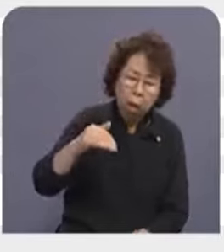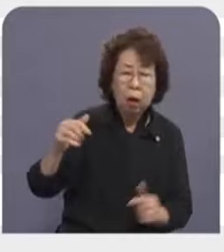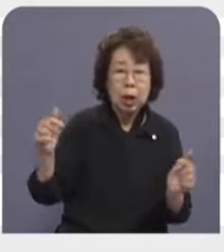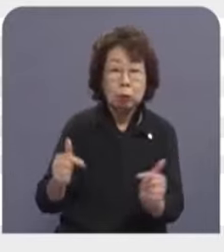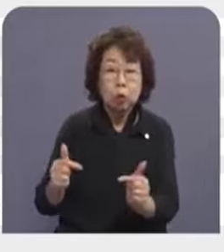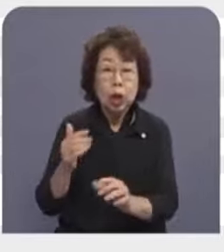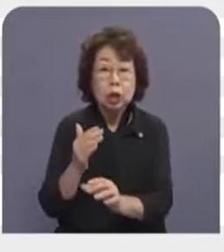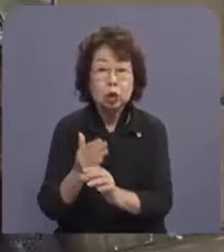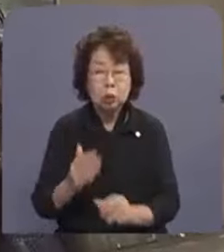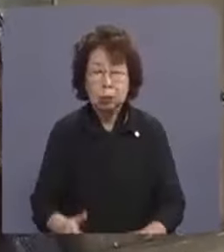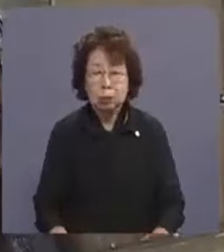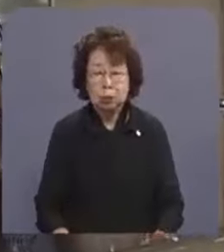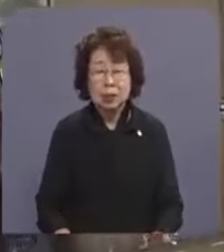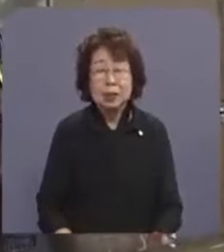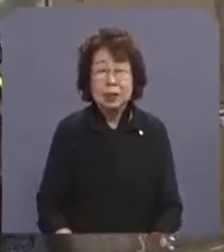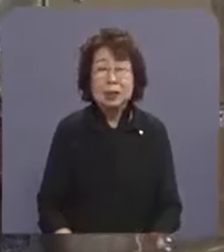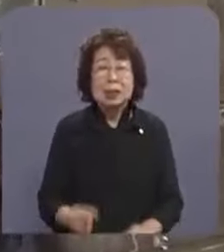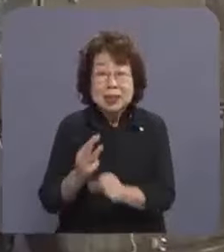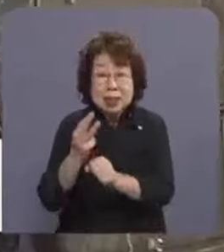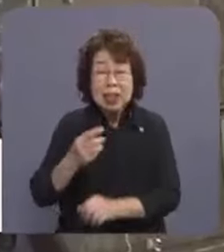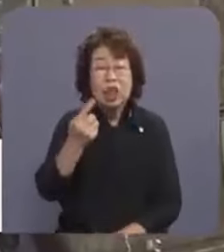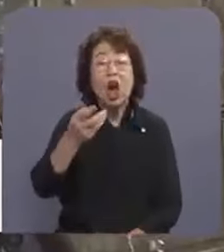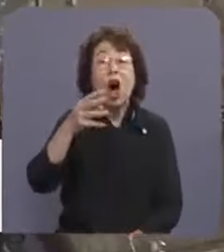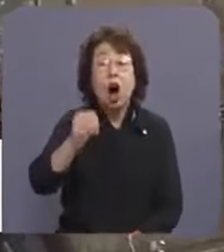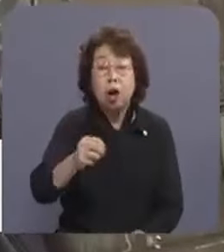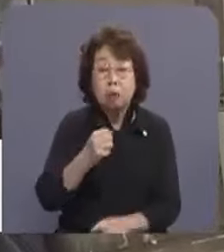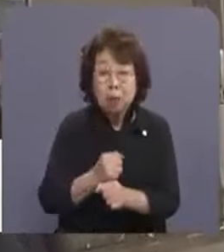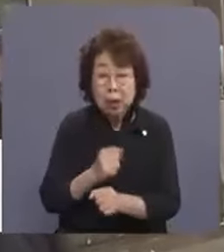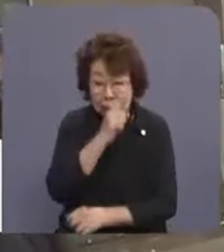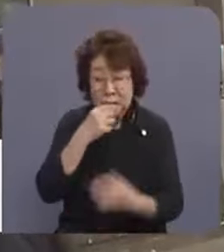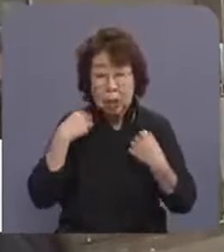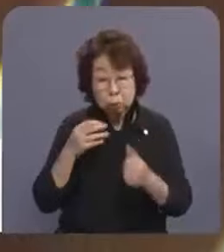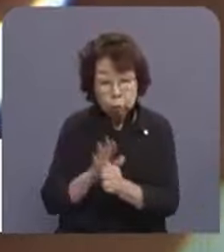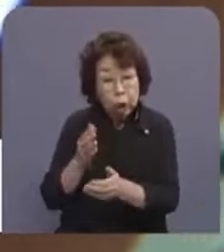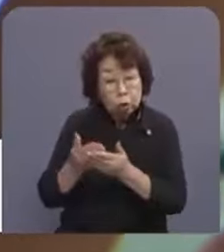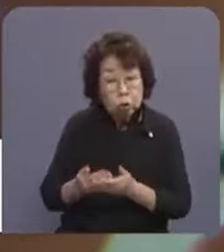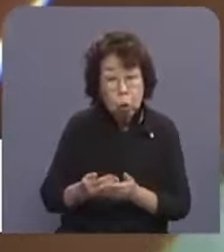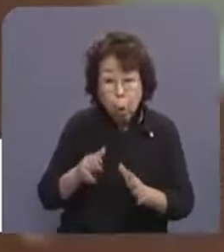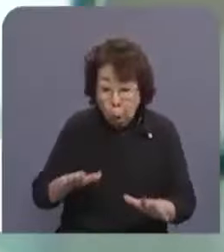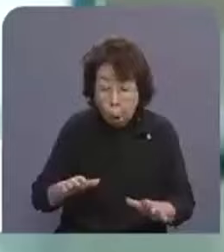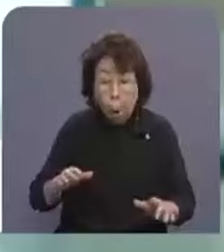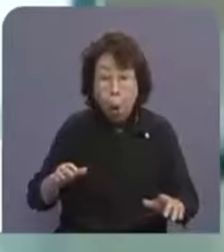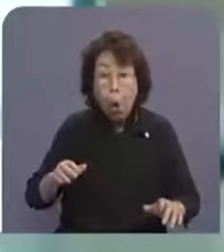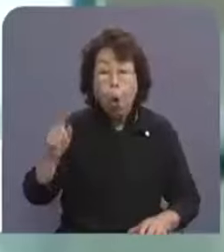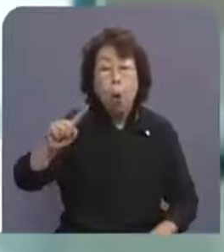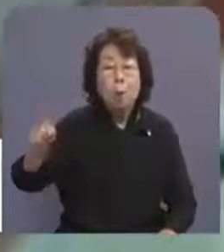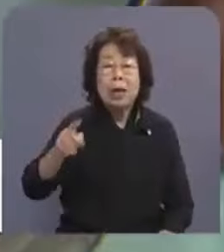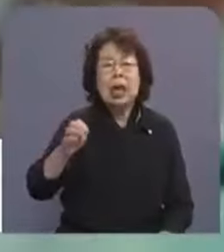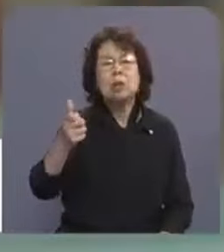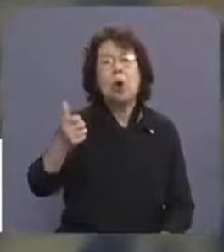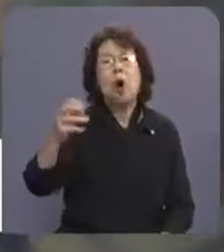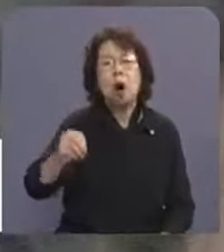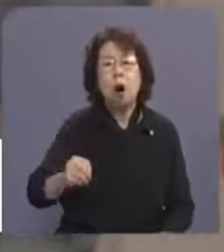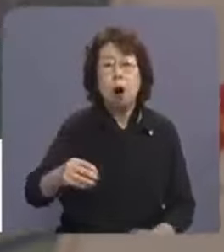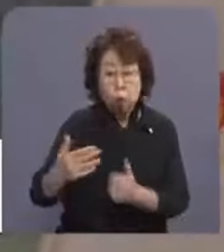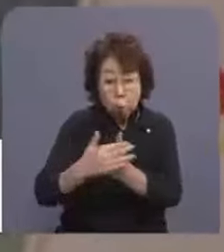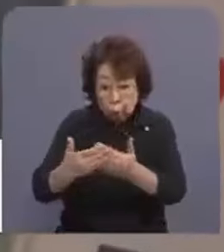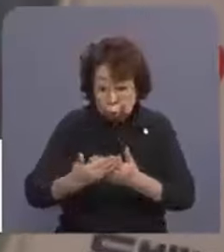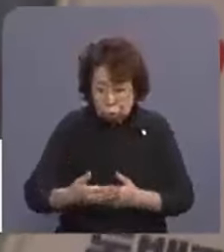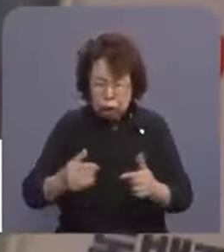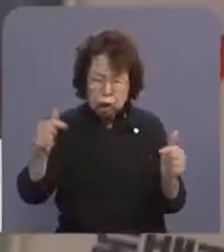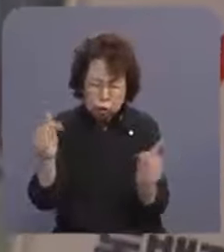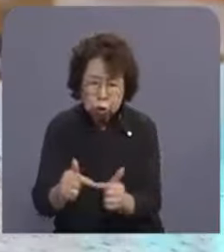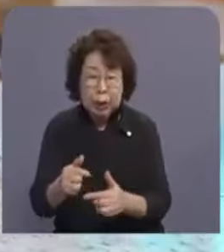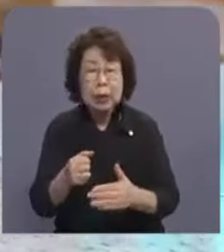감수했습니다 2021년 1천억원이 넘던 국비가 올해 145억 원에 불과하는 등 지원이 크게 끊겼기